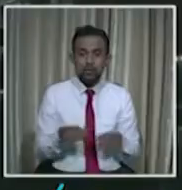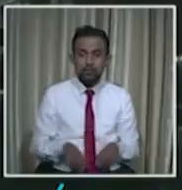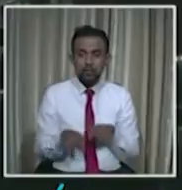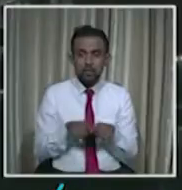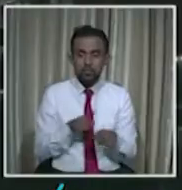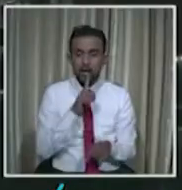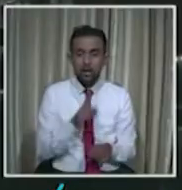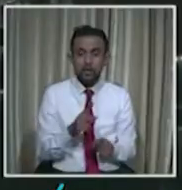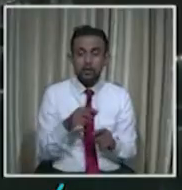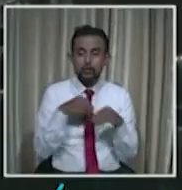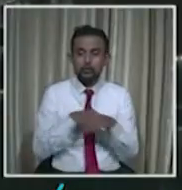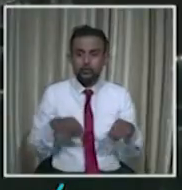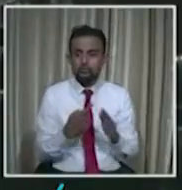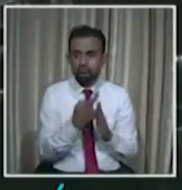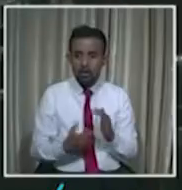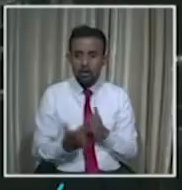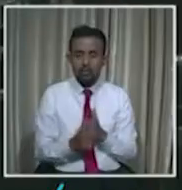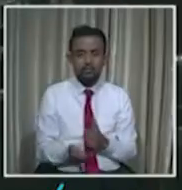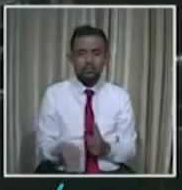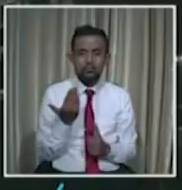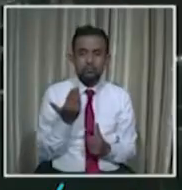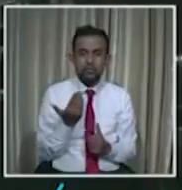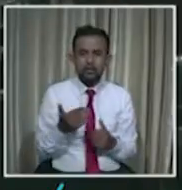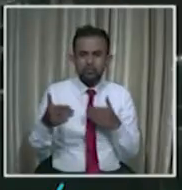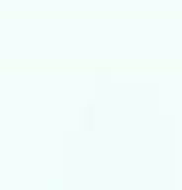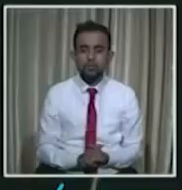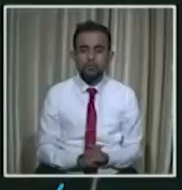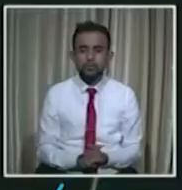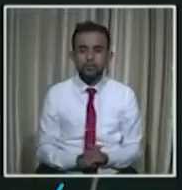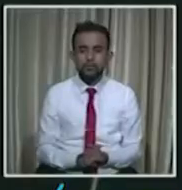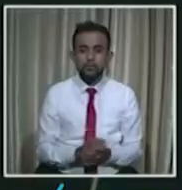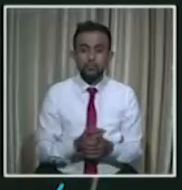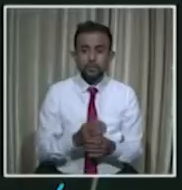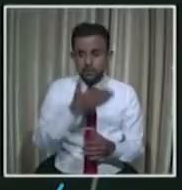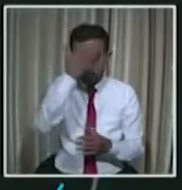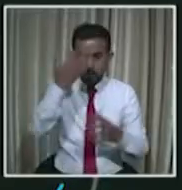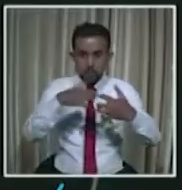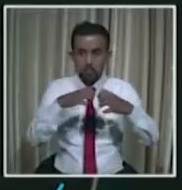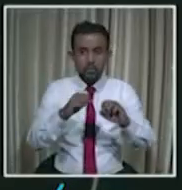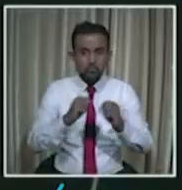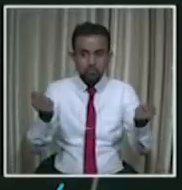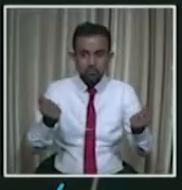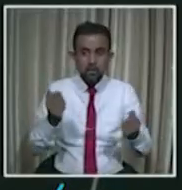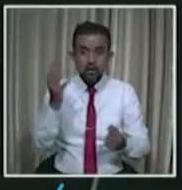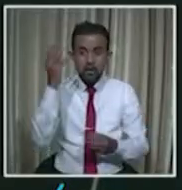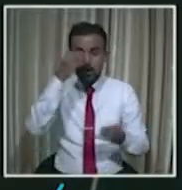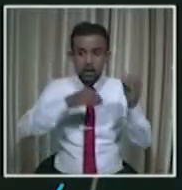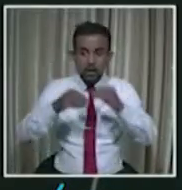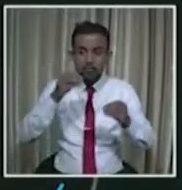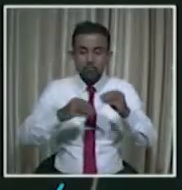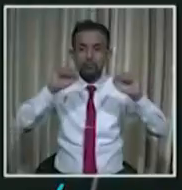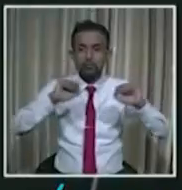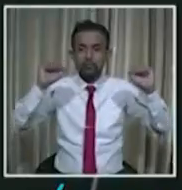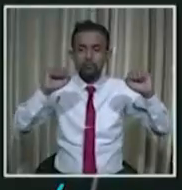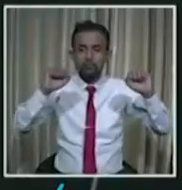කියනවා ජාතික කෘෂිකාර්මික ප්‍රතිපත්තියක් හදමු ඒකට කෙටි කාලයක් ඉඩ දෙන්න ජාතිවාදීන් තොරවෙච්ච ඉතාර නිර්මාණශීලී අංගයක ඉදිරිපත්ලා තියෙන මේ